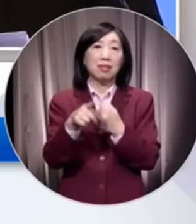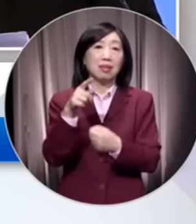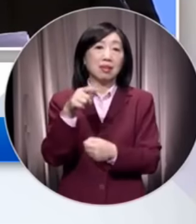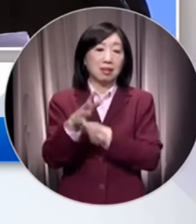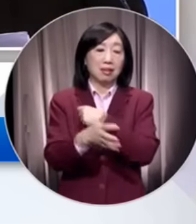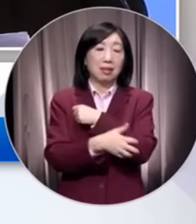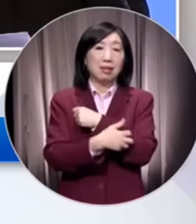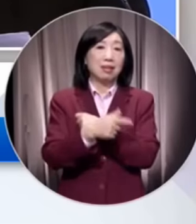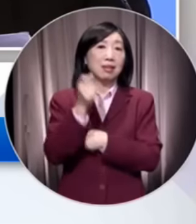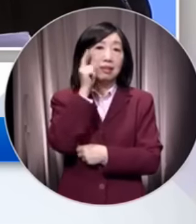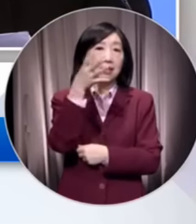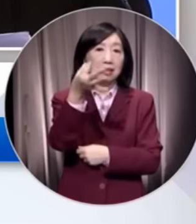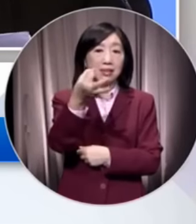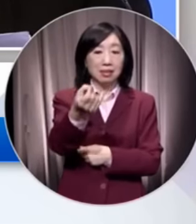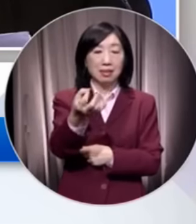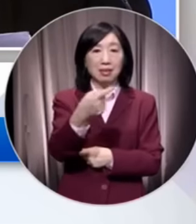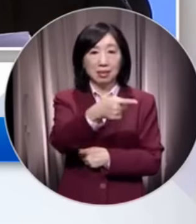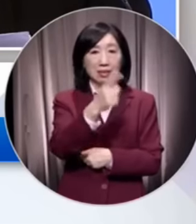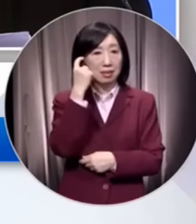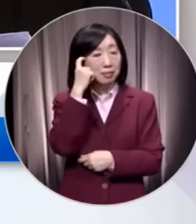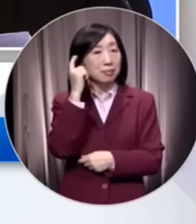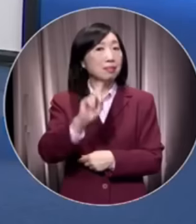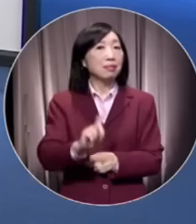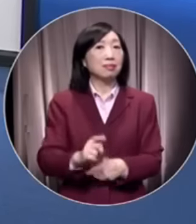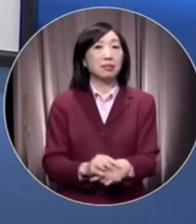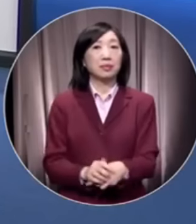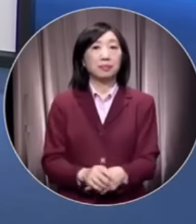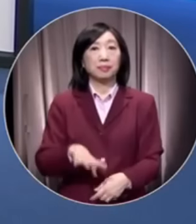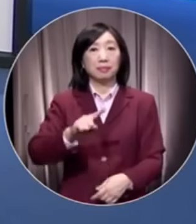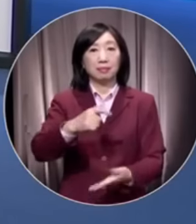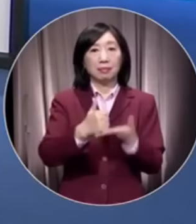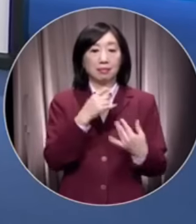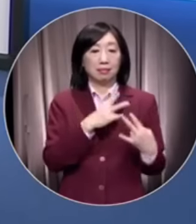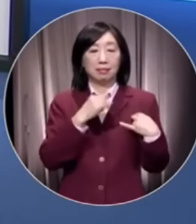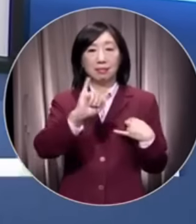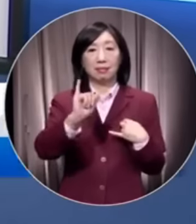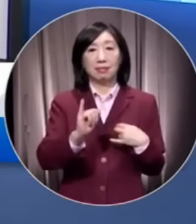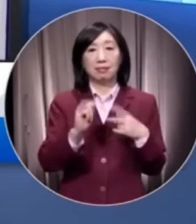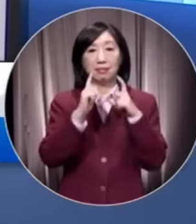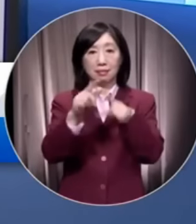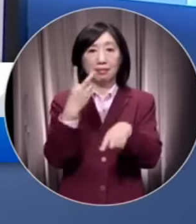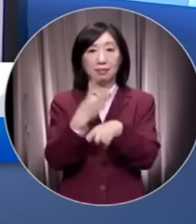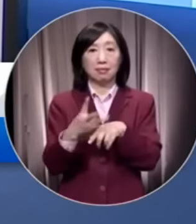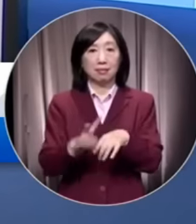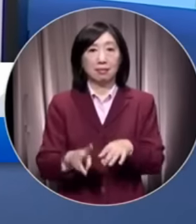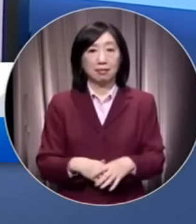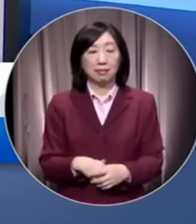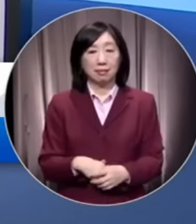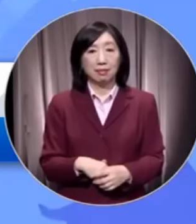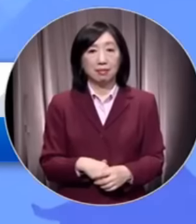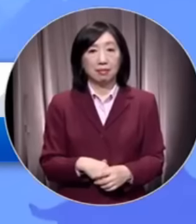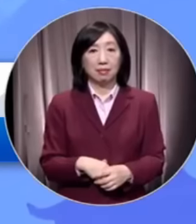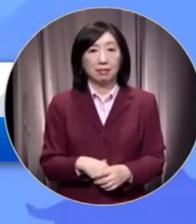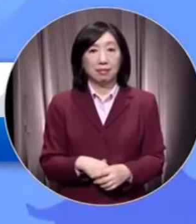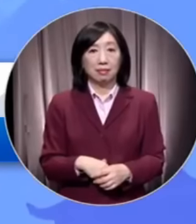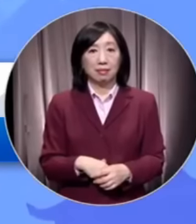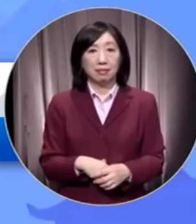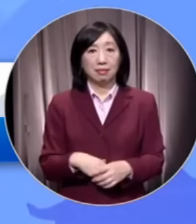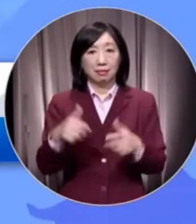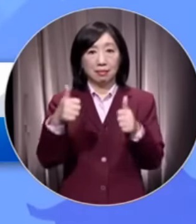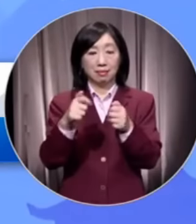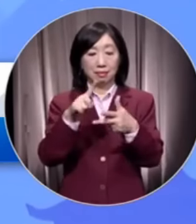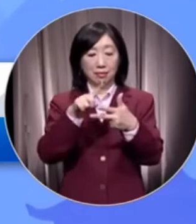这样的基本工资，你有什么样的看法？ 先请蔡英文女士回答，时间三分钟。 谢